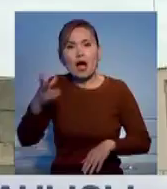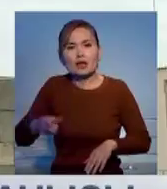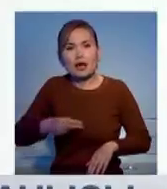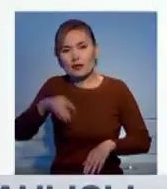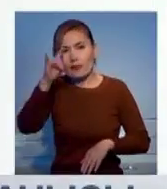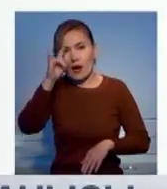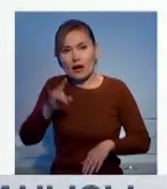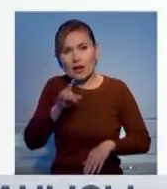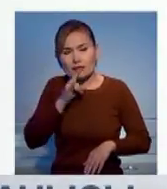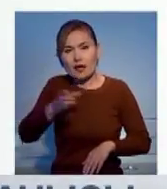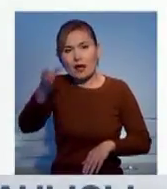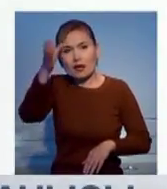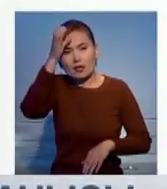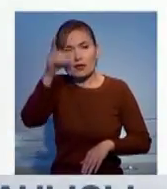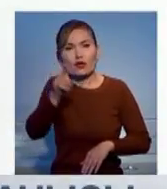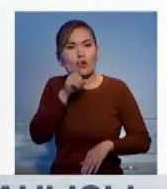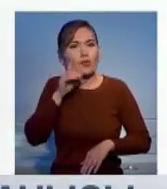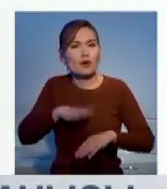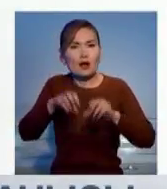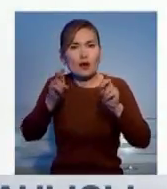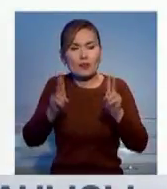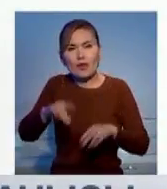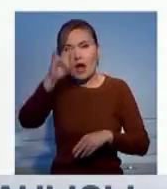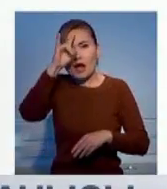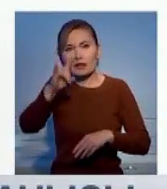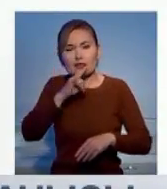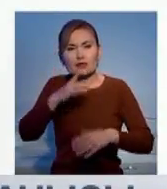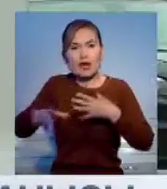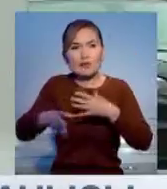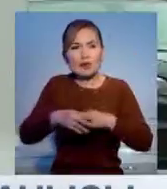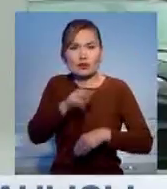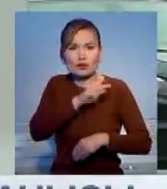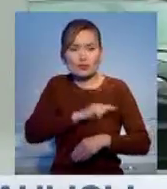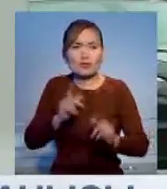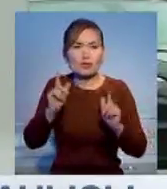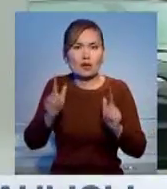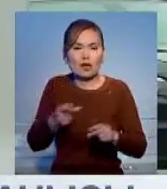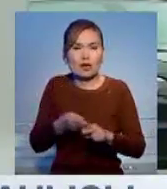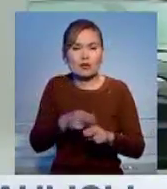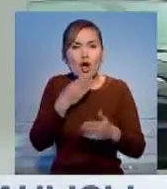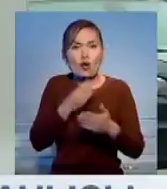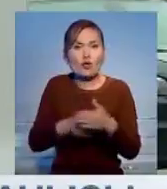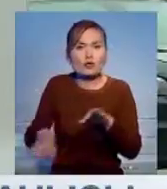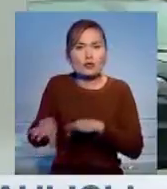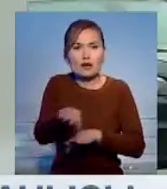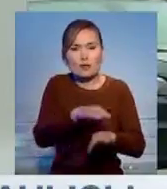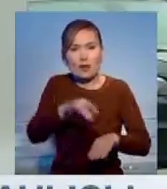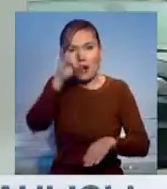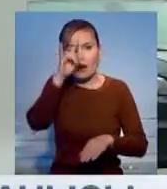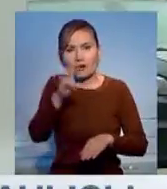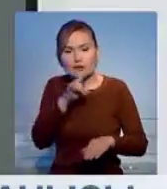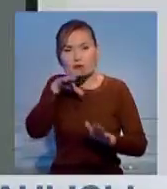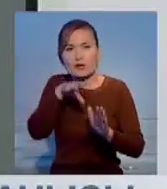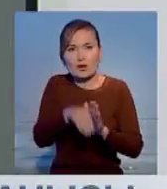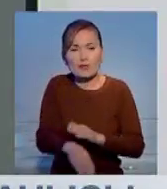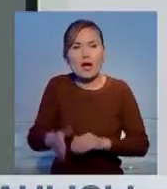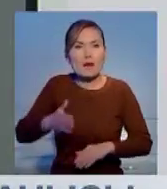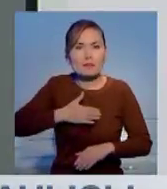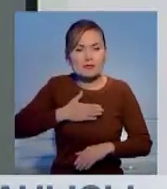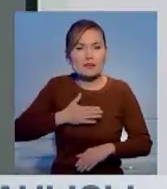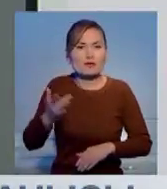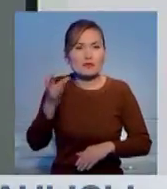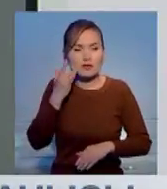қазақстандық әріптестерімен тәжірибе алмасуға дайын ауқымды салаларының дені. Олар өз жобаларын біздің нарыққа енгізіп қоймай, бізден де